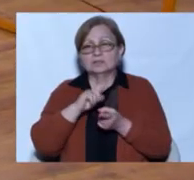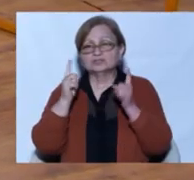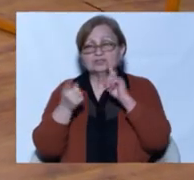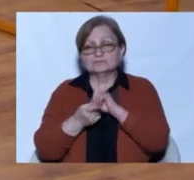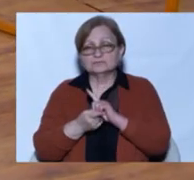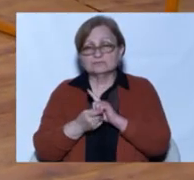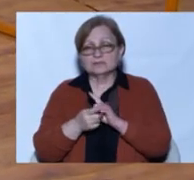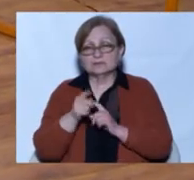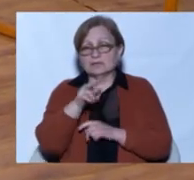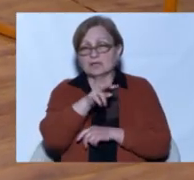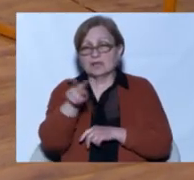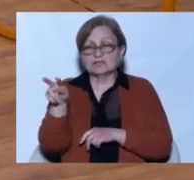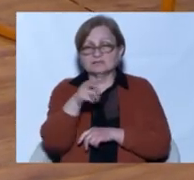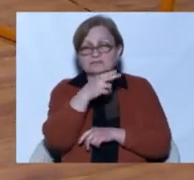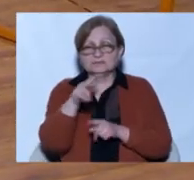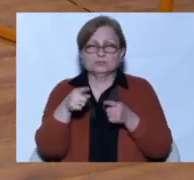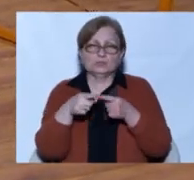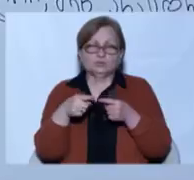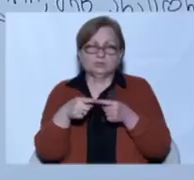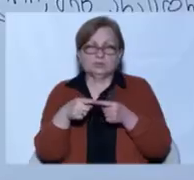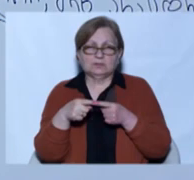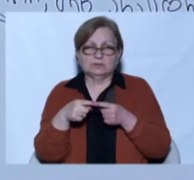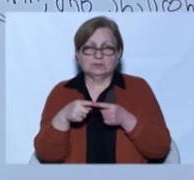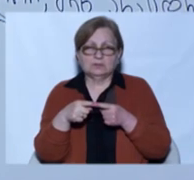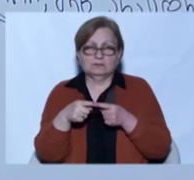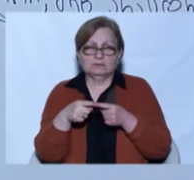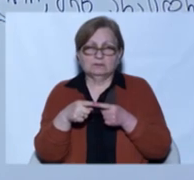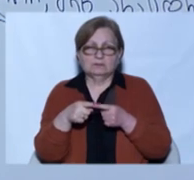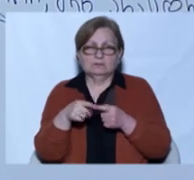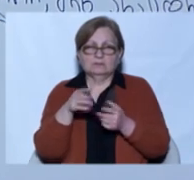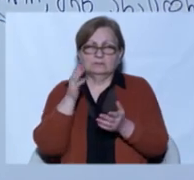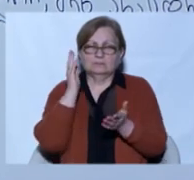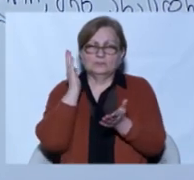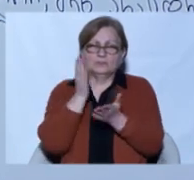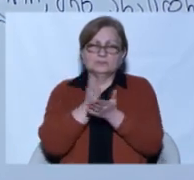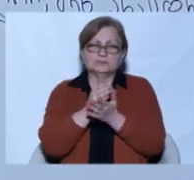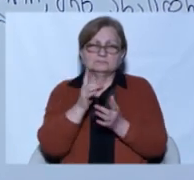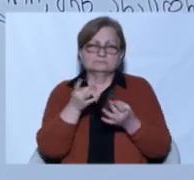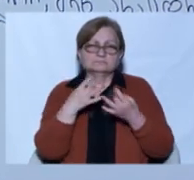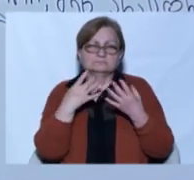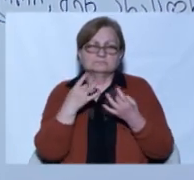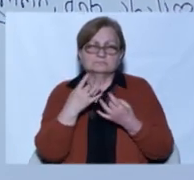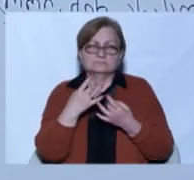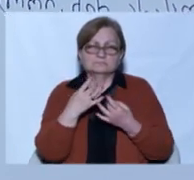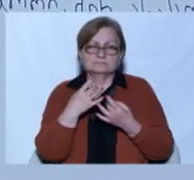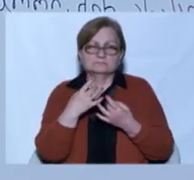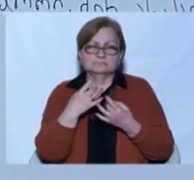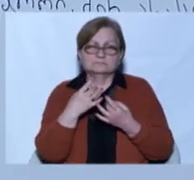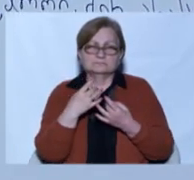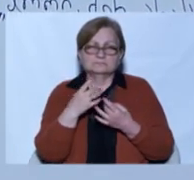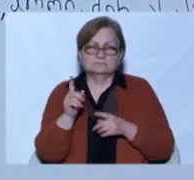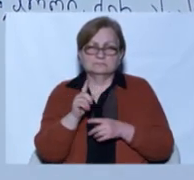კუთხე. ხედვის კუთხე პირდაპირ რომ გავიგოთ, ასეთი რამ